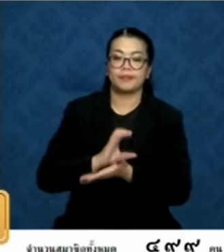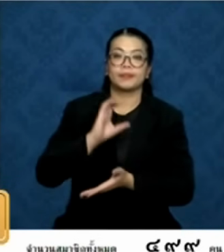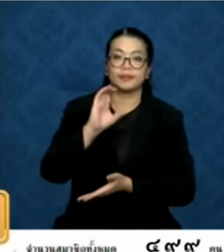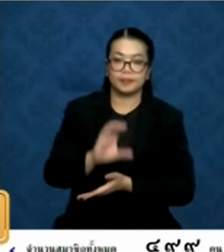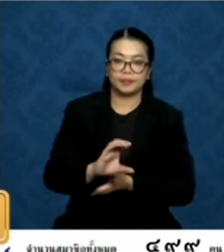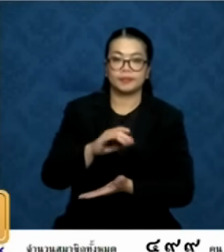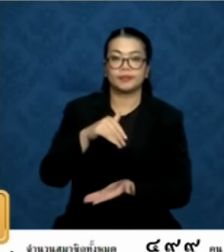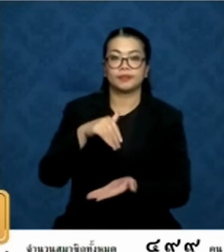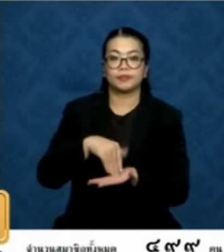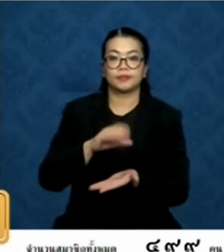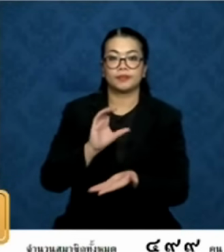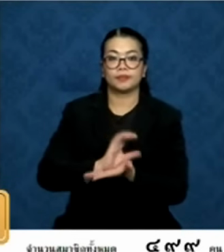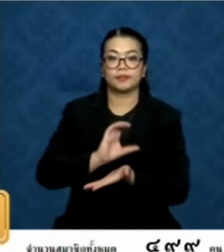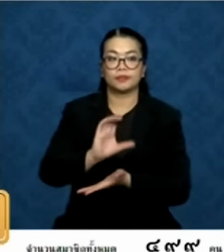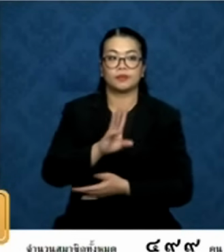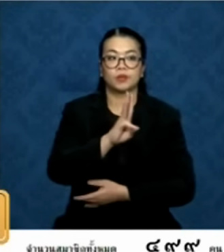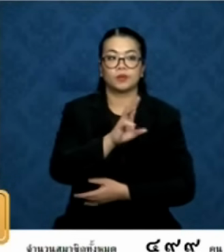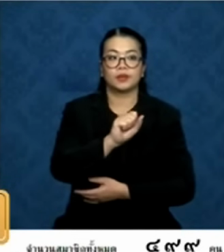น